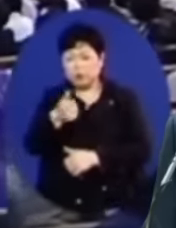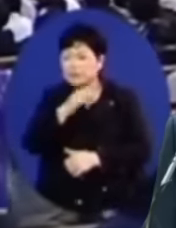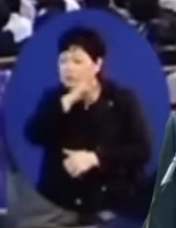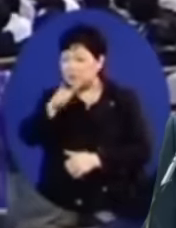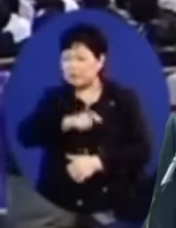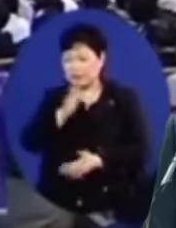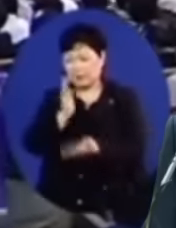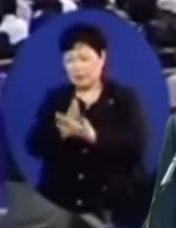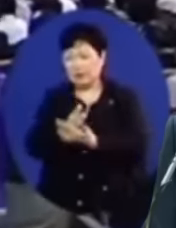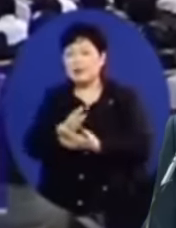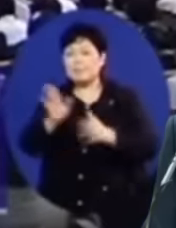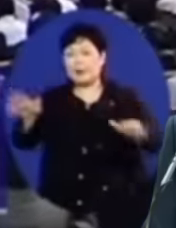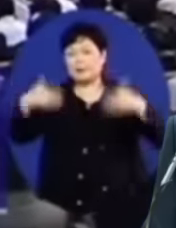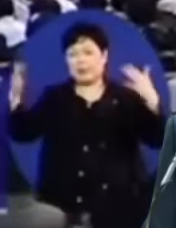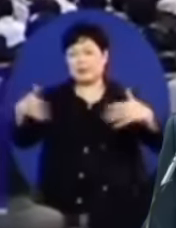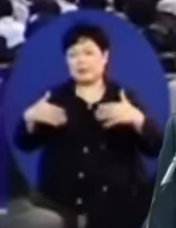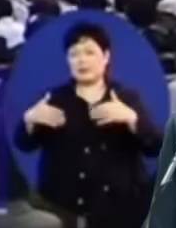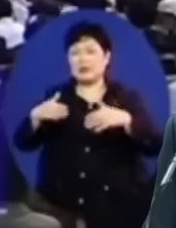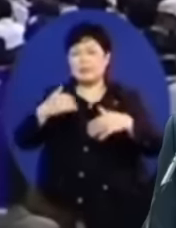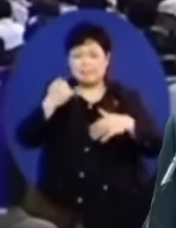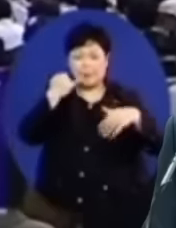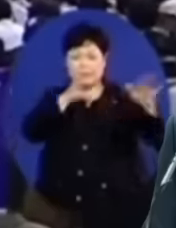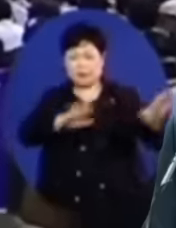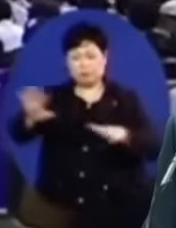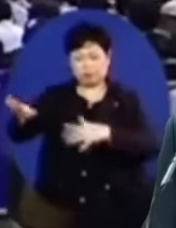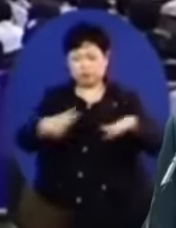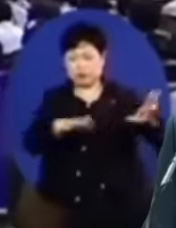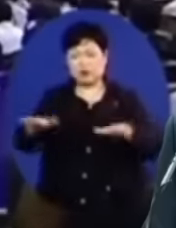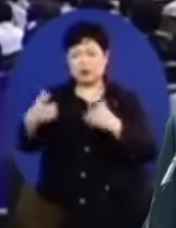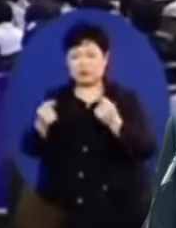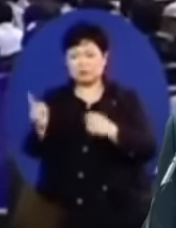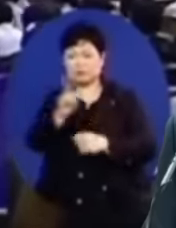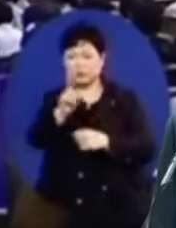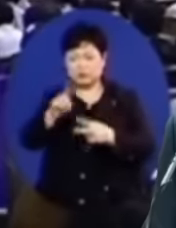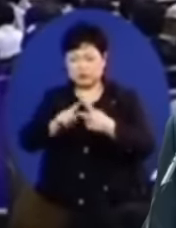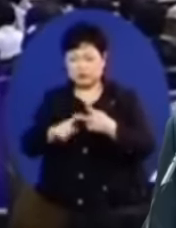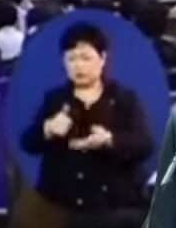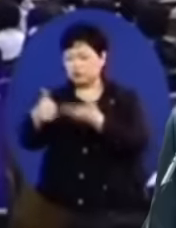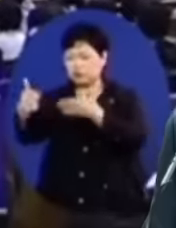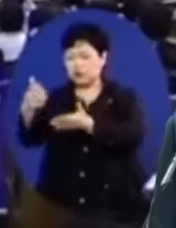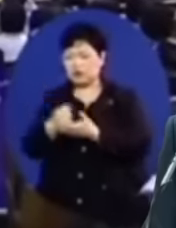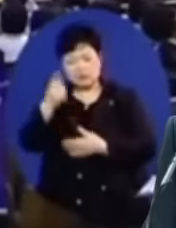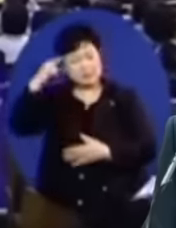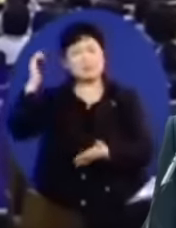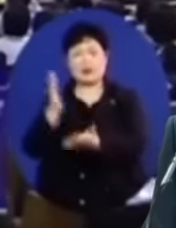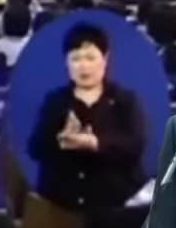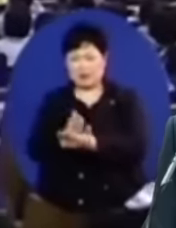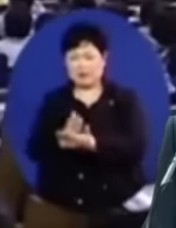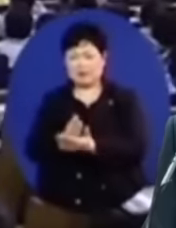마치 바람에 밀려 요동하는 바다 물결 같으니 이런 사람은 무엇이든지 주께 얻기를 생각하지 말라.